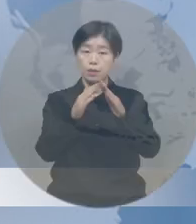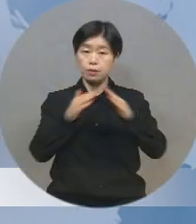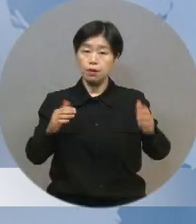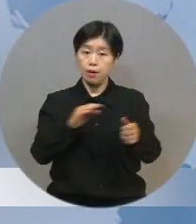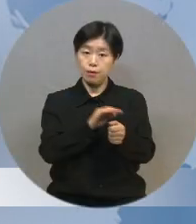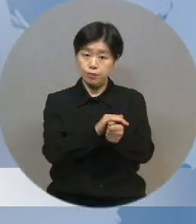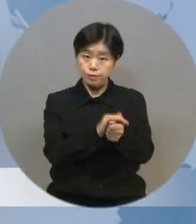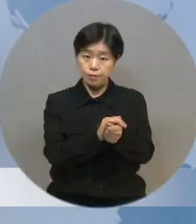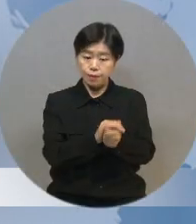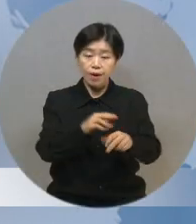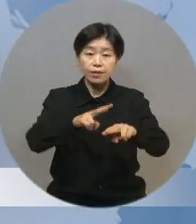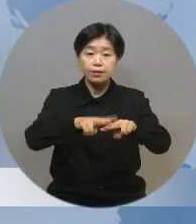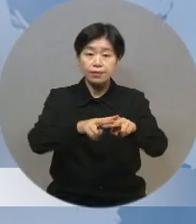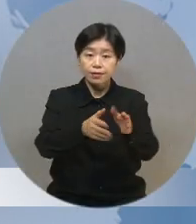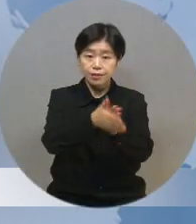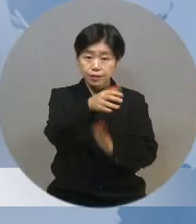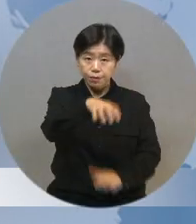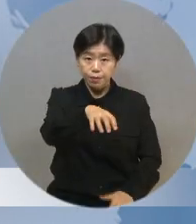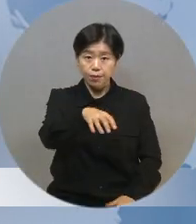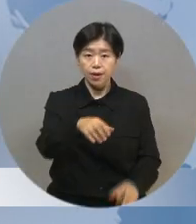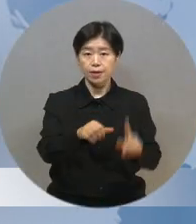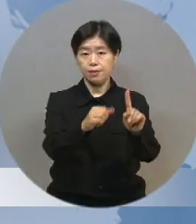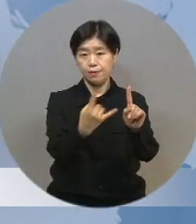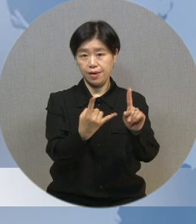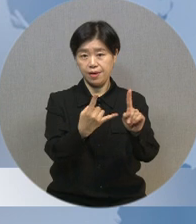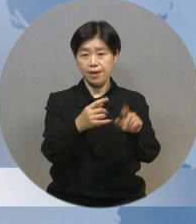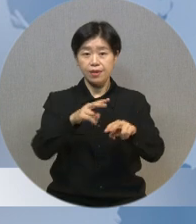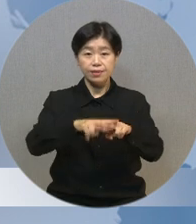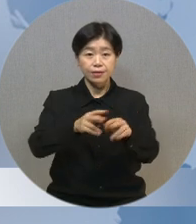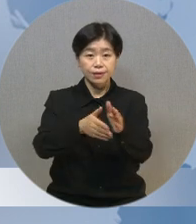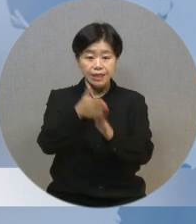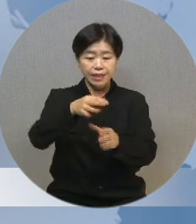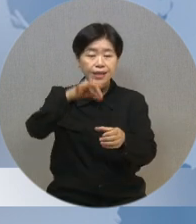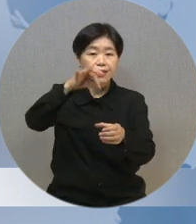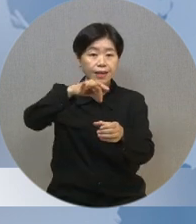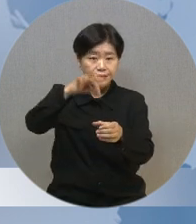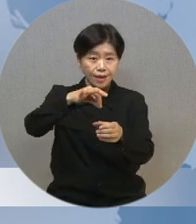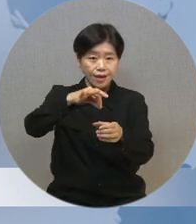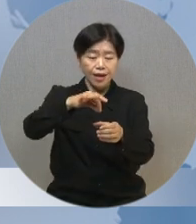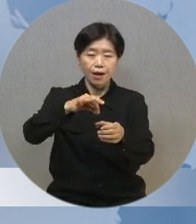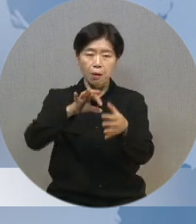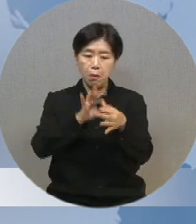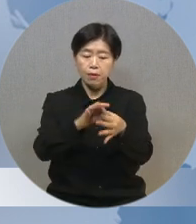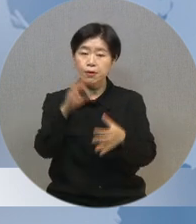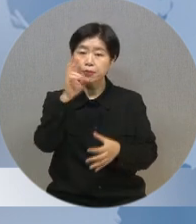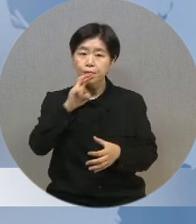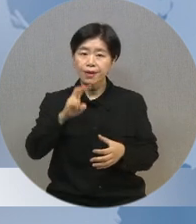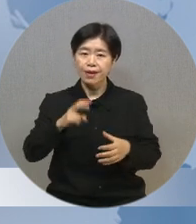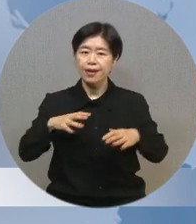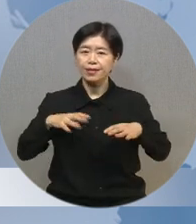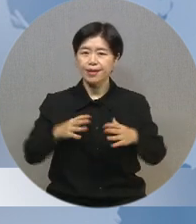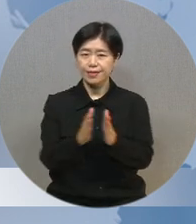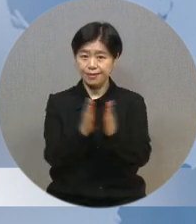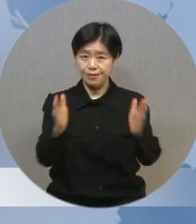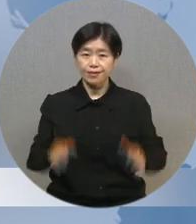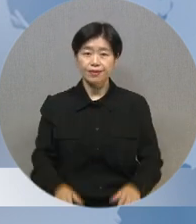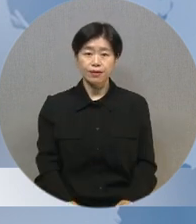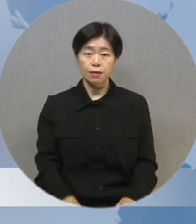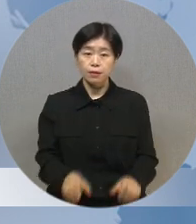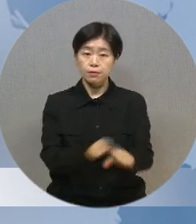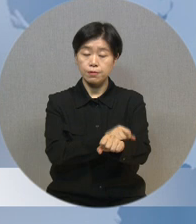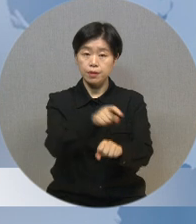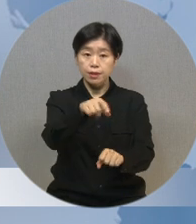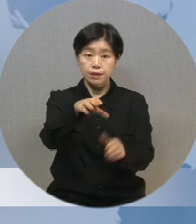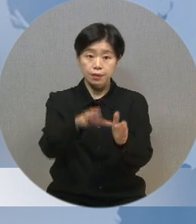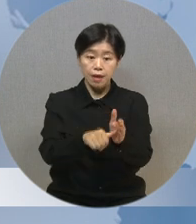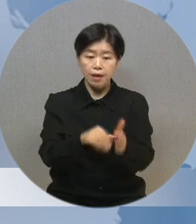전라북도 정읍시에서 제1회 정읍시 쌍화차 약초페스타 전국 노래자랑이 개최됐는데요. 특별히 이번 행사는